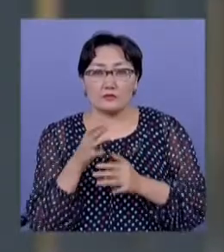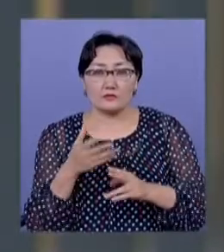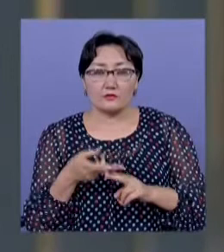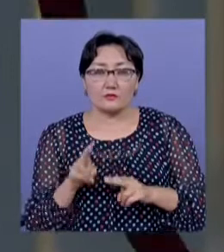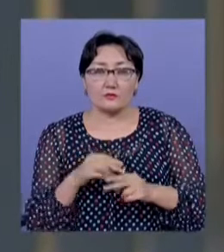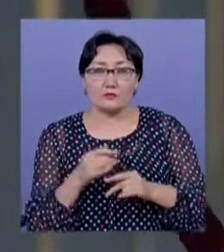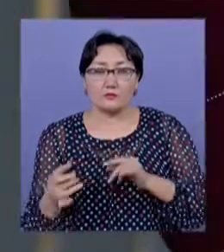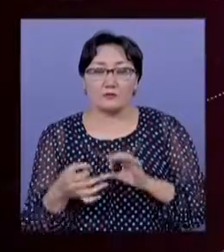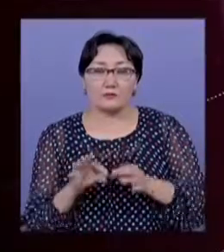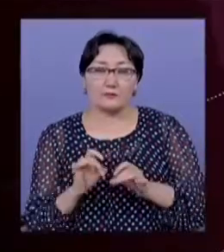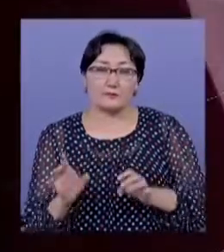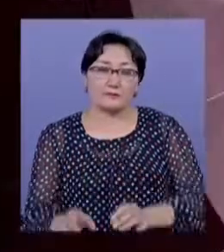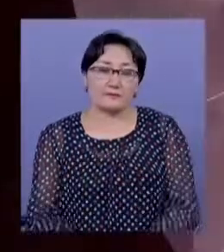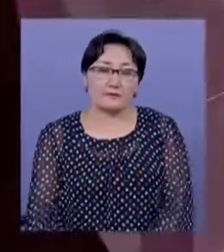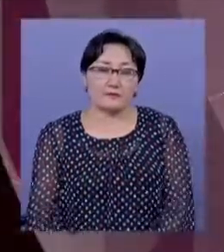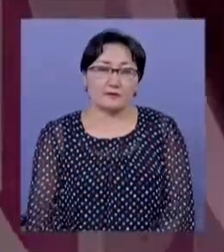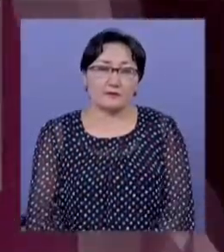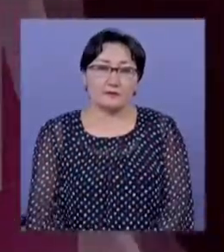минуттан соң.